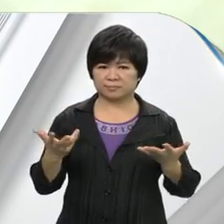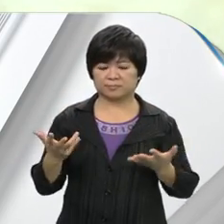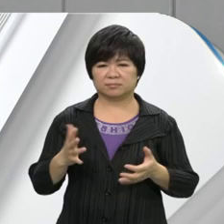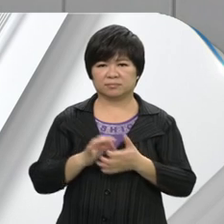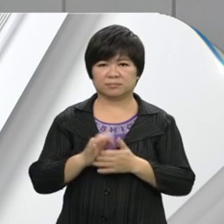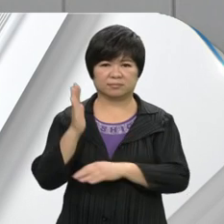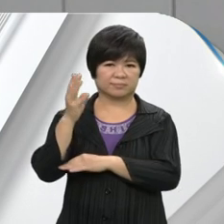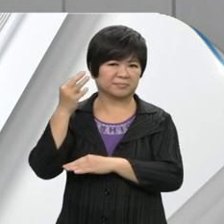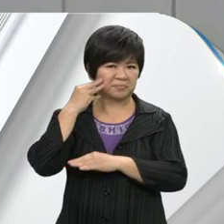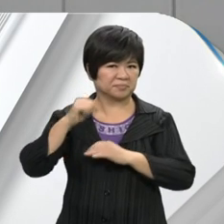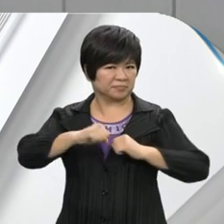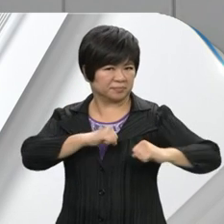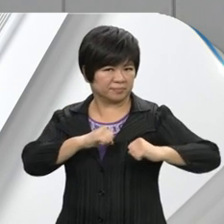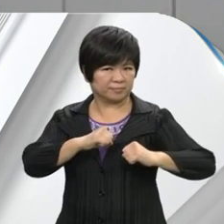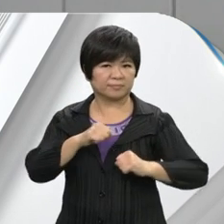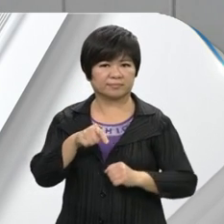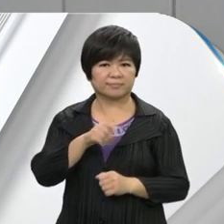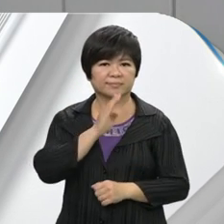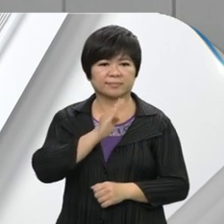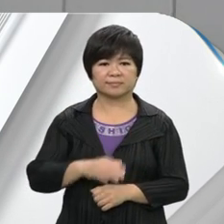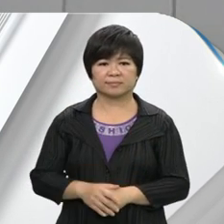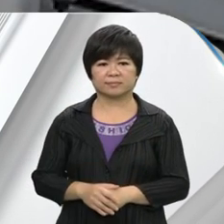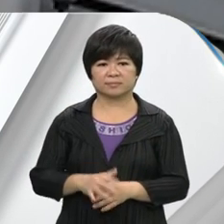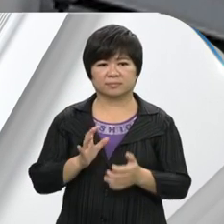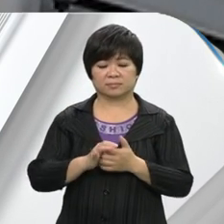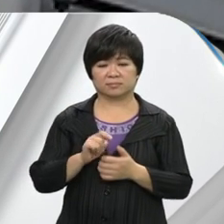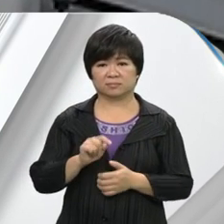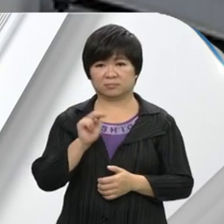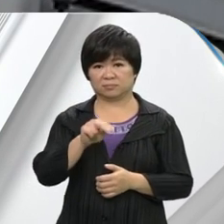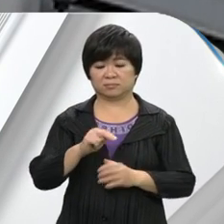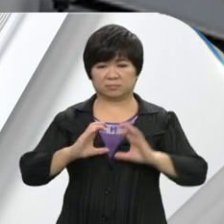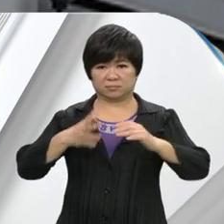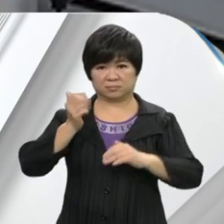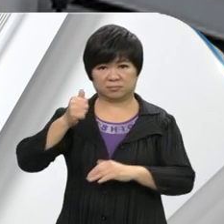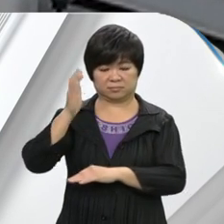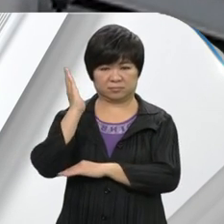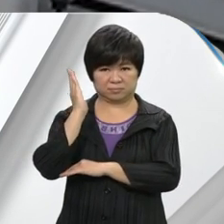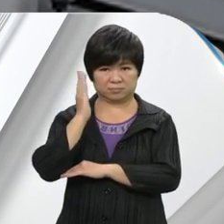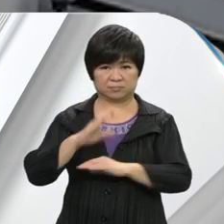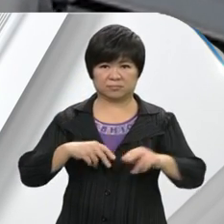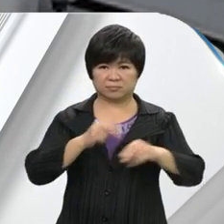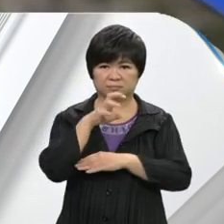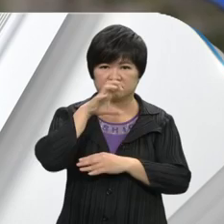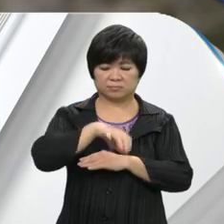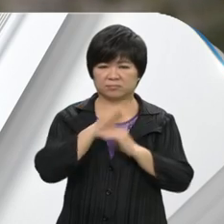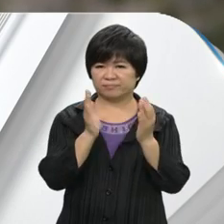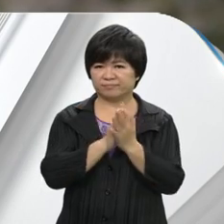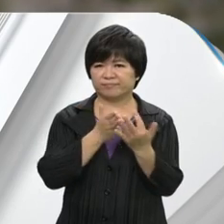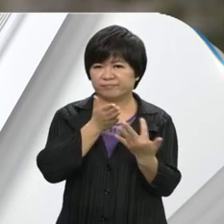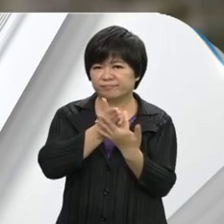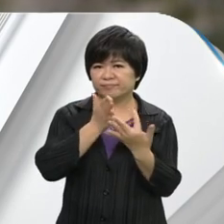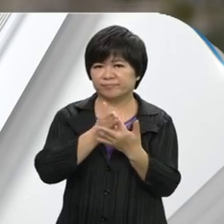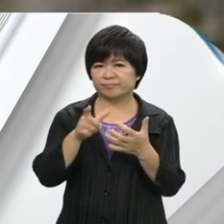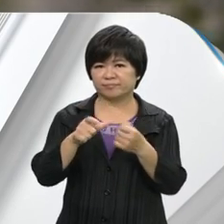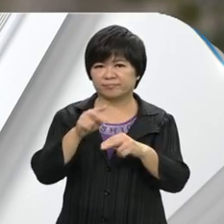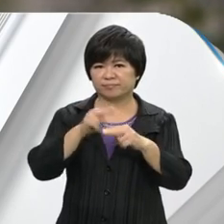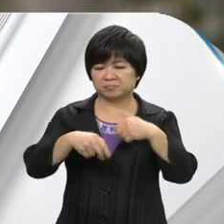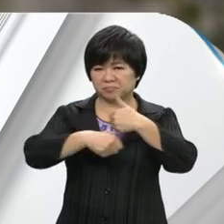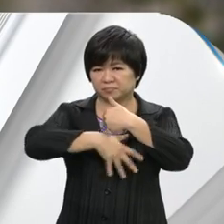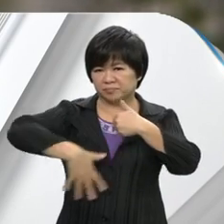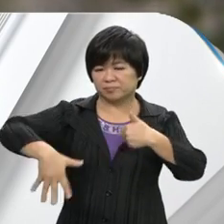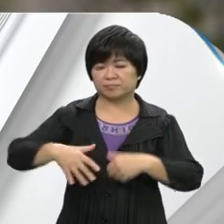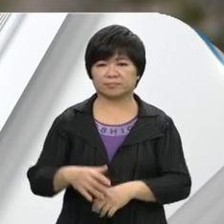是从政治上边的起出。也本国家看到总统府行政院都来答公共集团的人事运